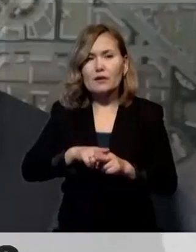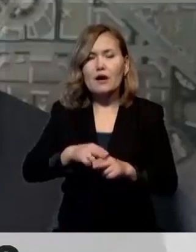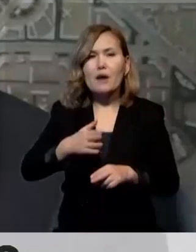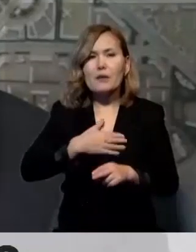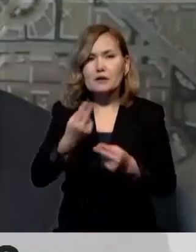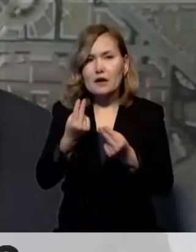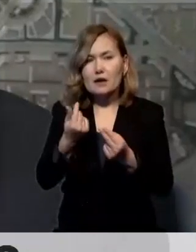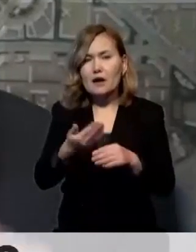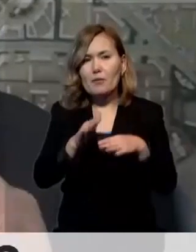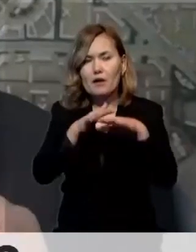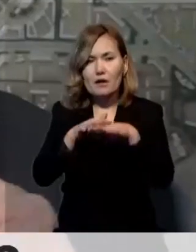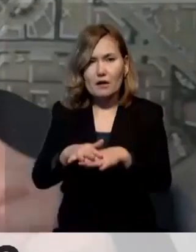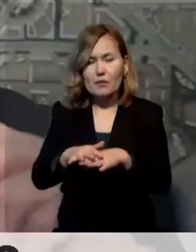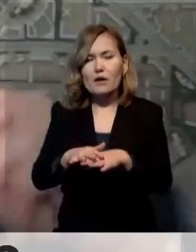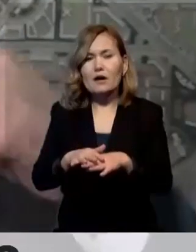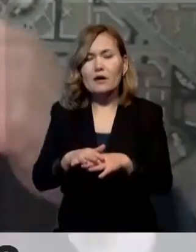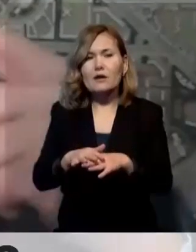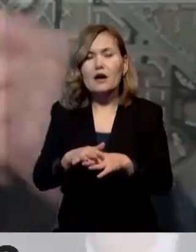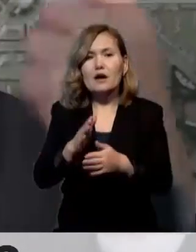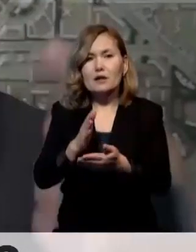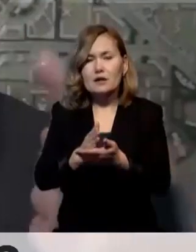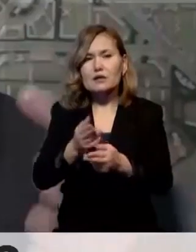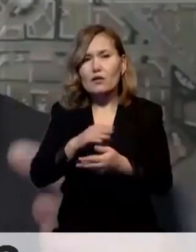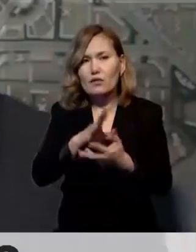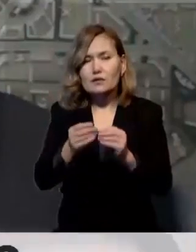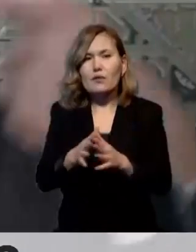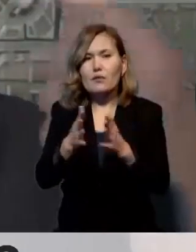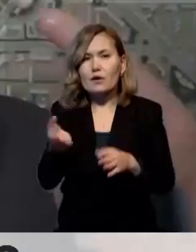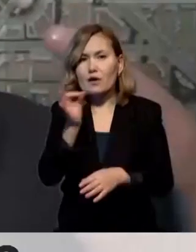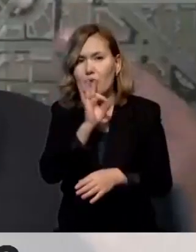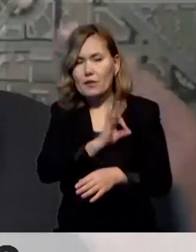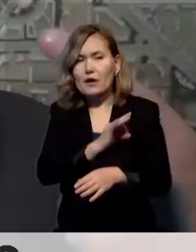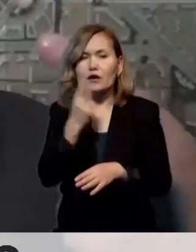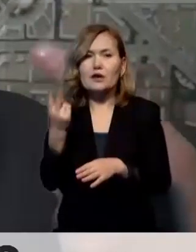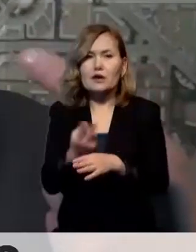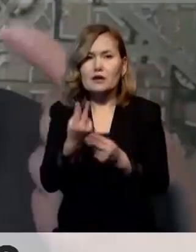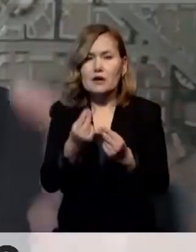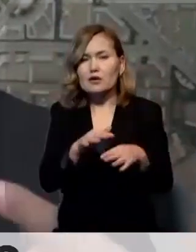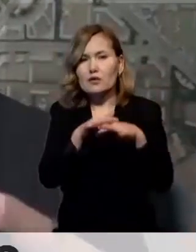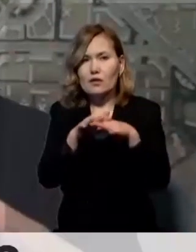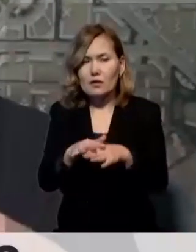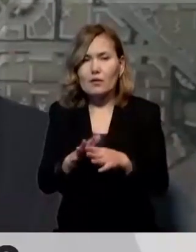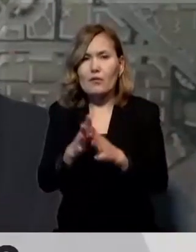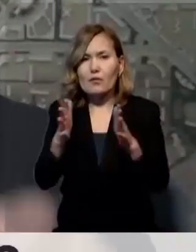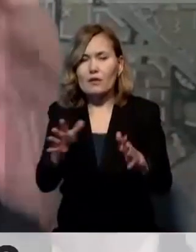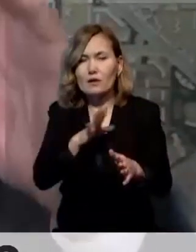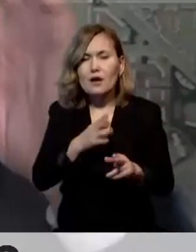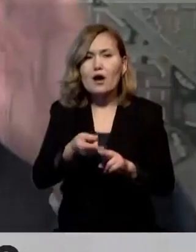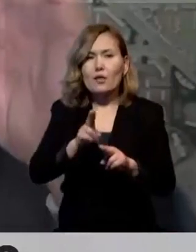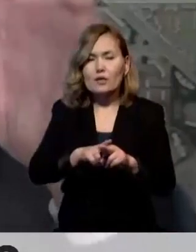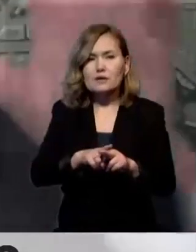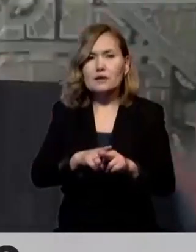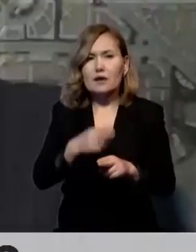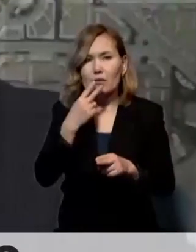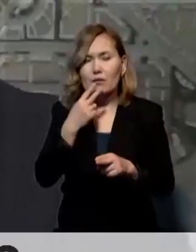бөлінген қаржының көзі бұрынғыдан салыстырғанда 3-4 есе артық. Ол нені көрсетеді? Ол да